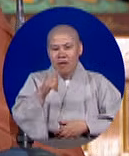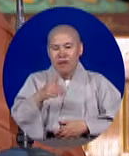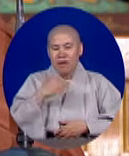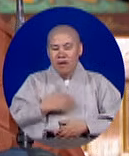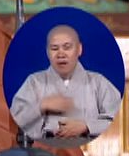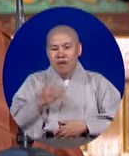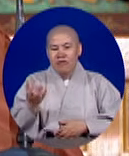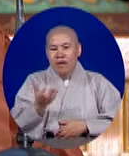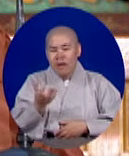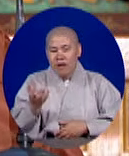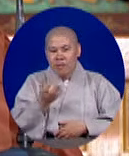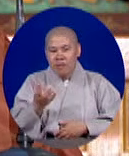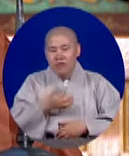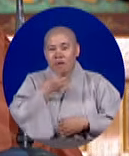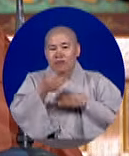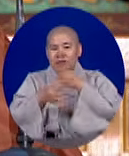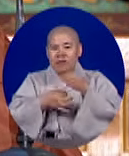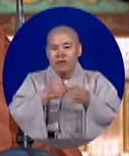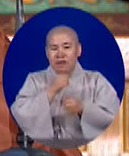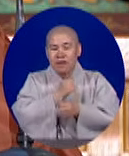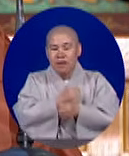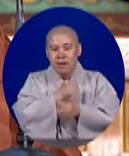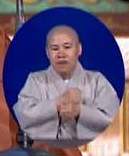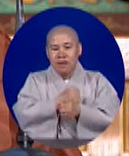알고 아프다고 고암 지르는 사람하고